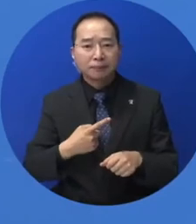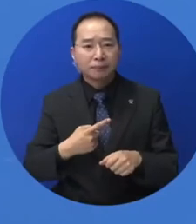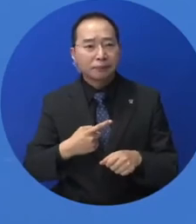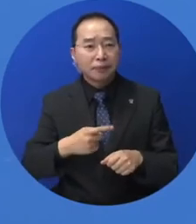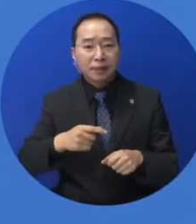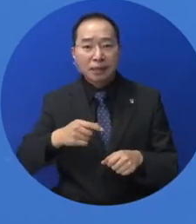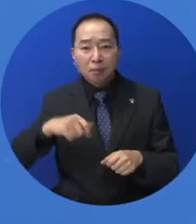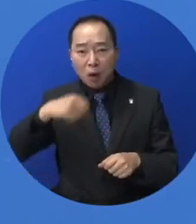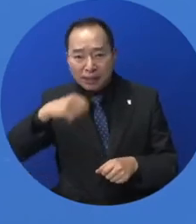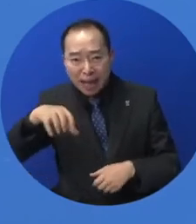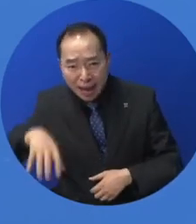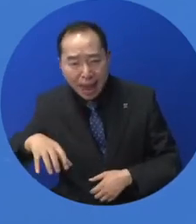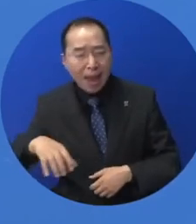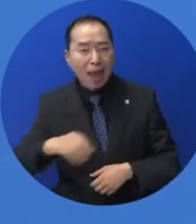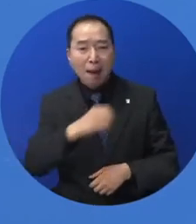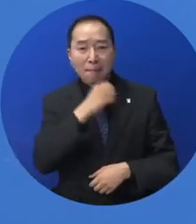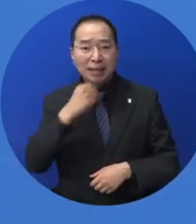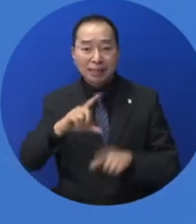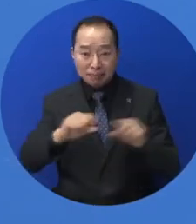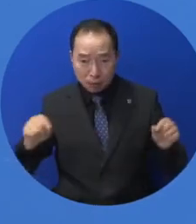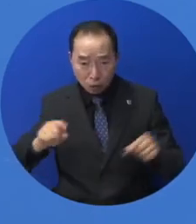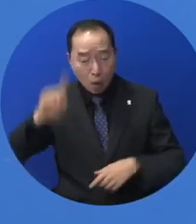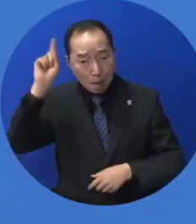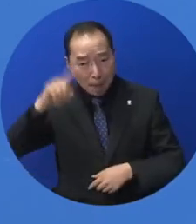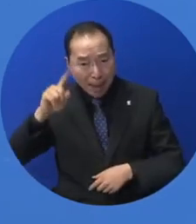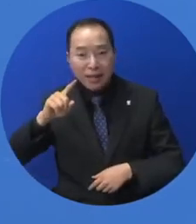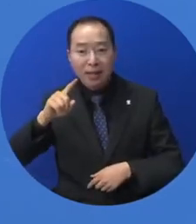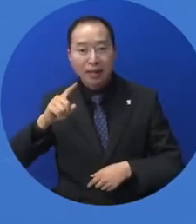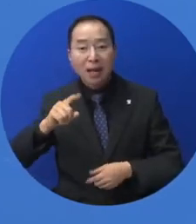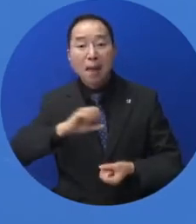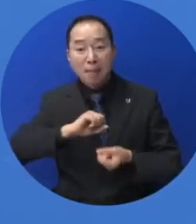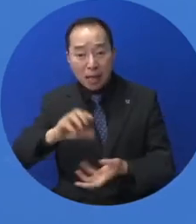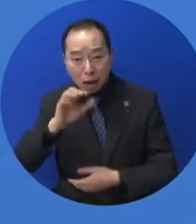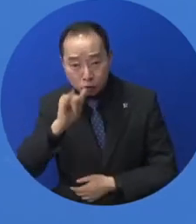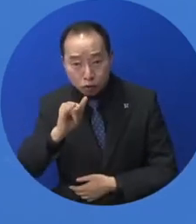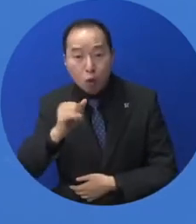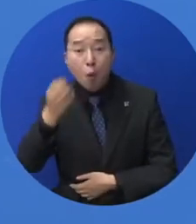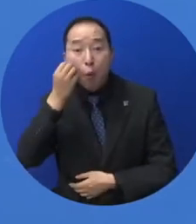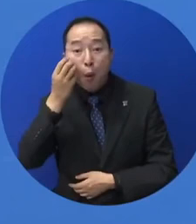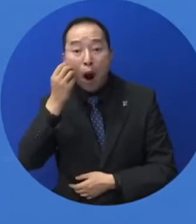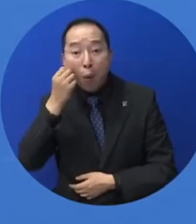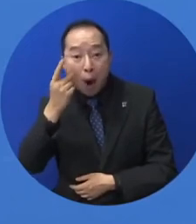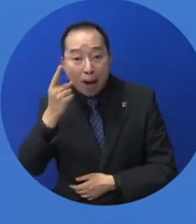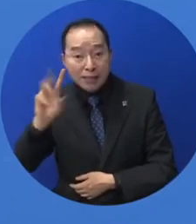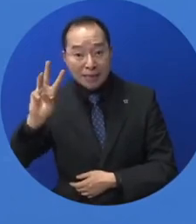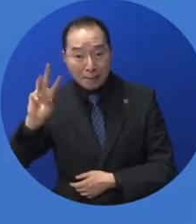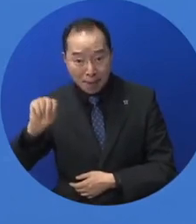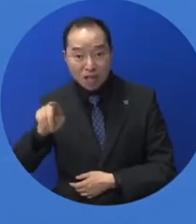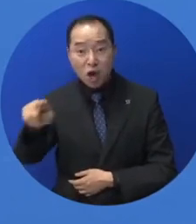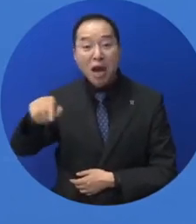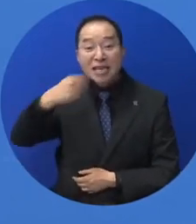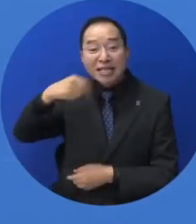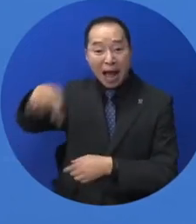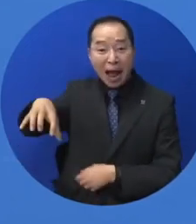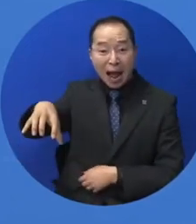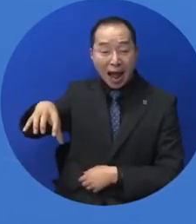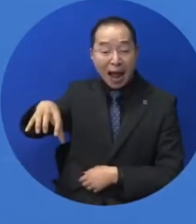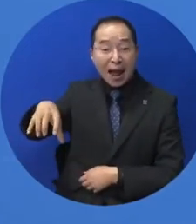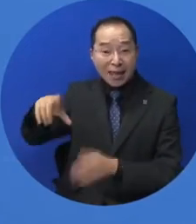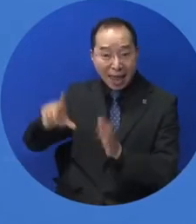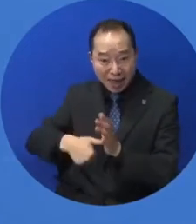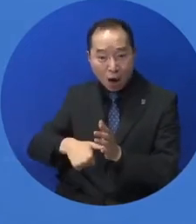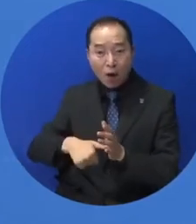식당에 맛있는 음식도 가능합니다. 그래서 월 뭐 3만 원에 나는 저 식당에서 좀 입맛이 없을